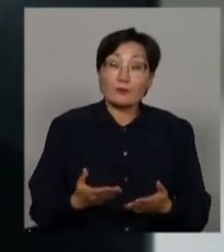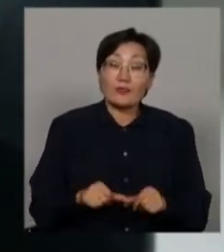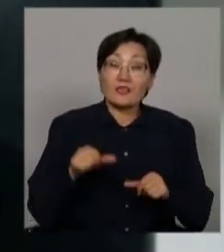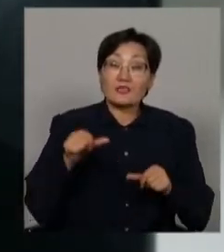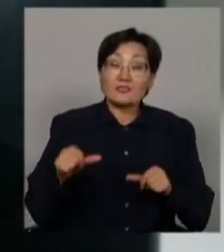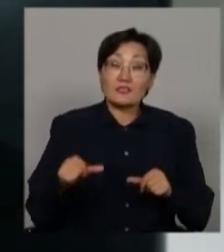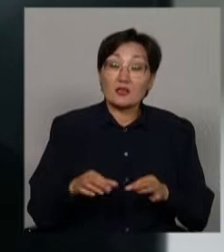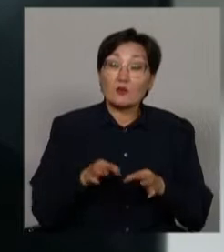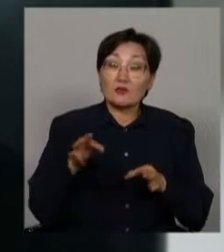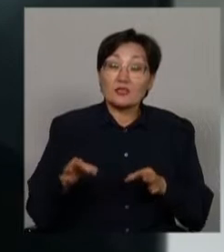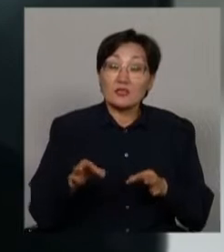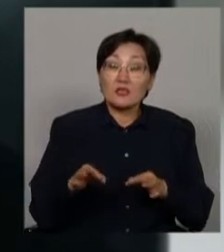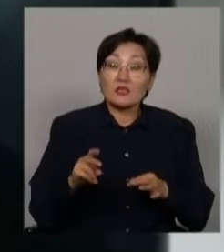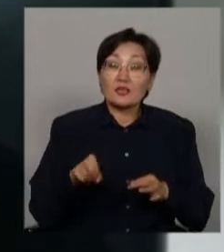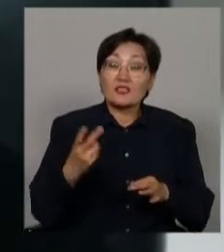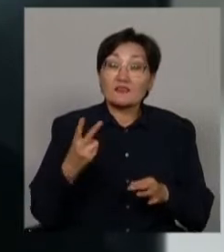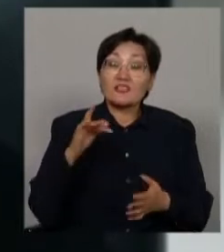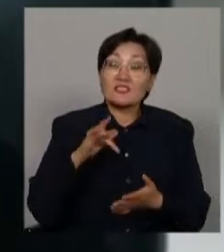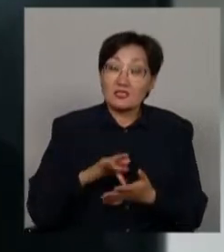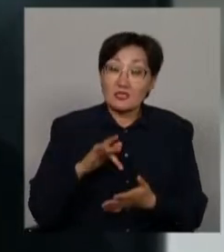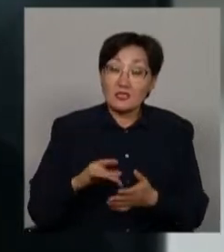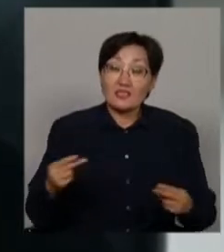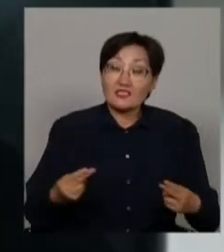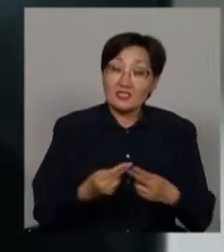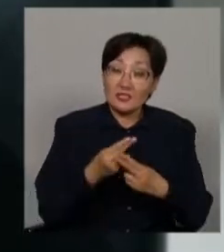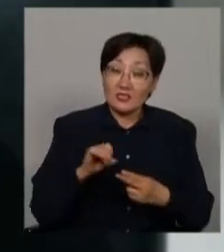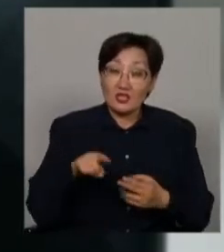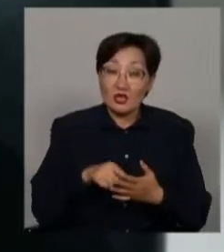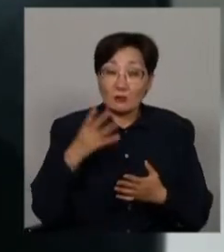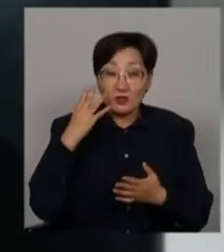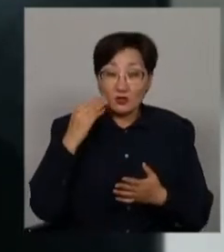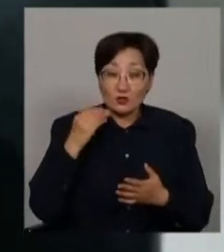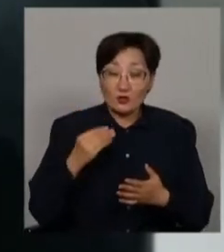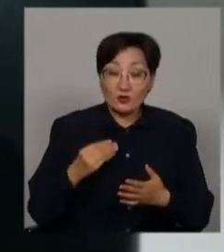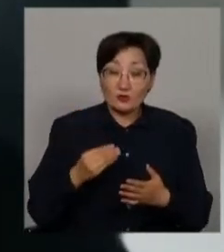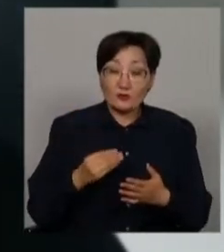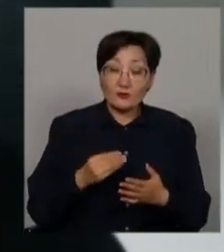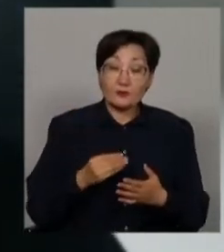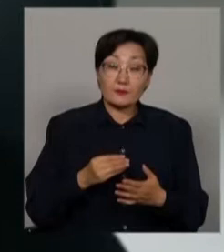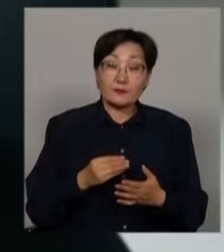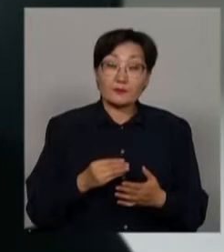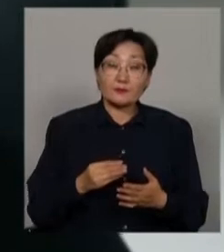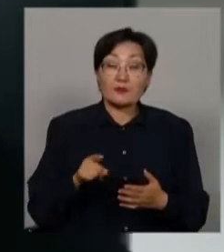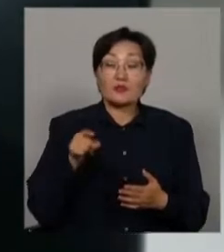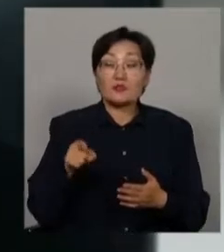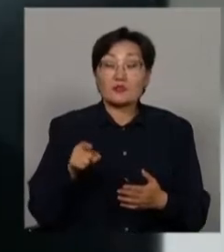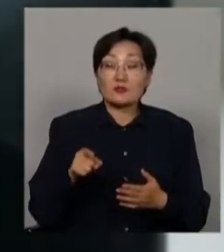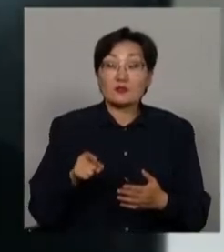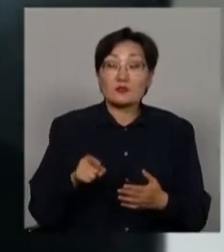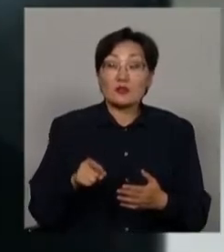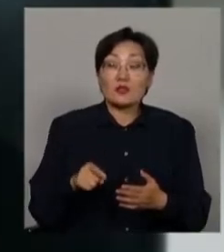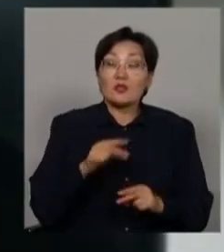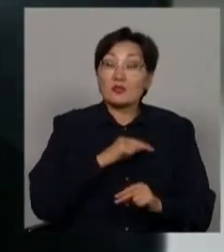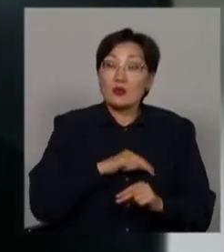особенные регионы, такие как 2 столицы наших, Астану и Алмату, то, что там есть трудовая